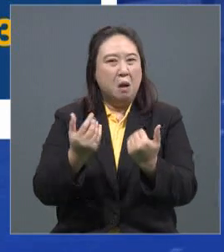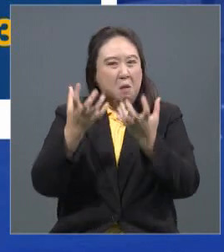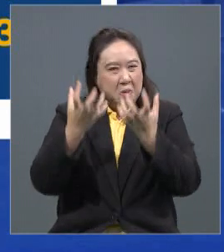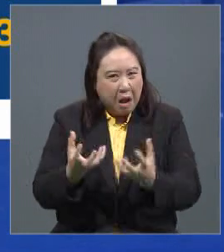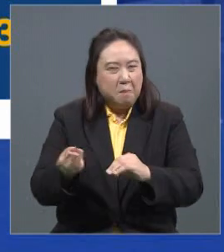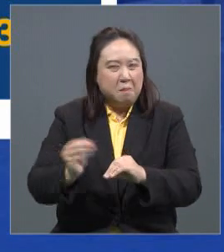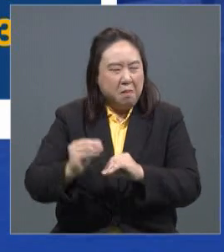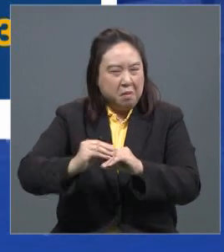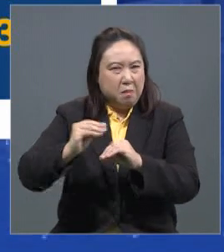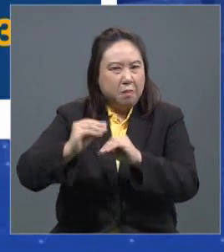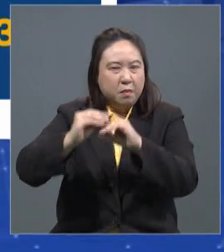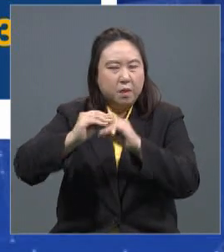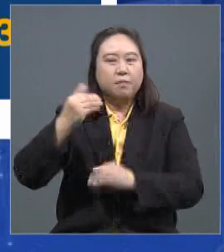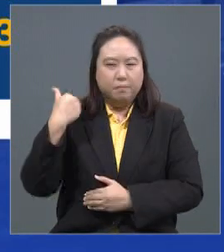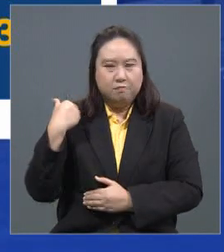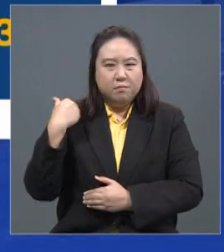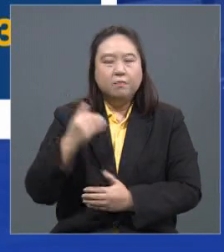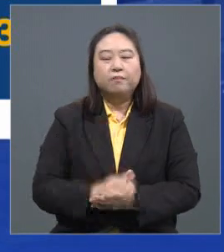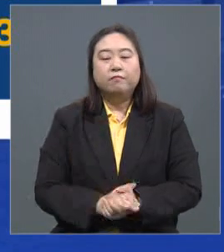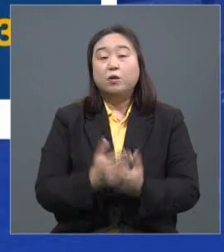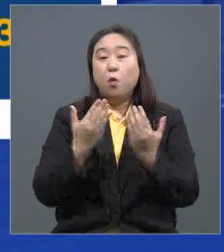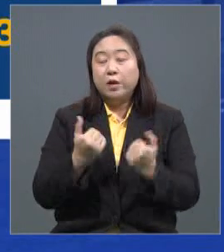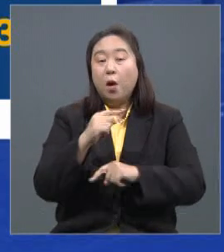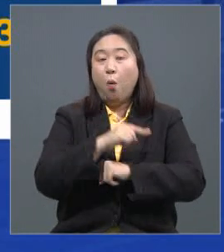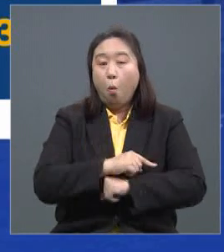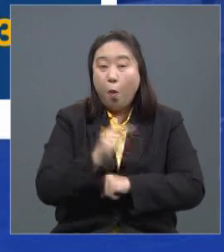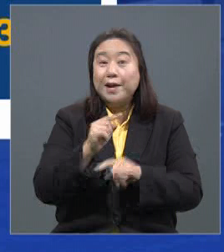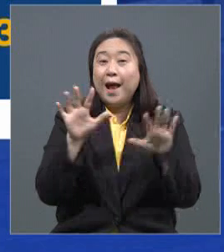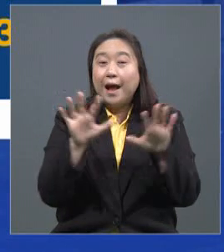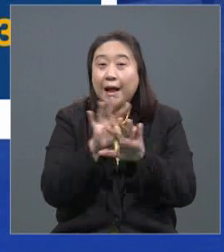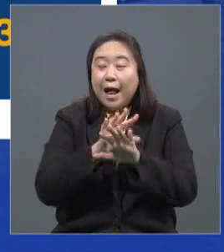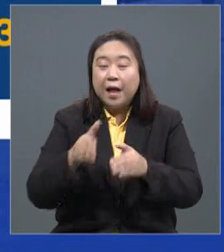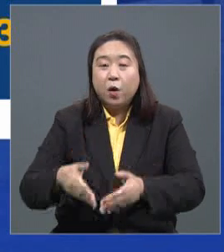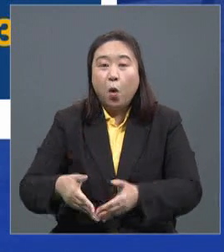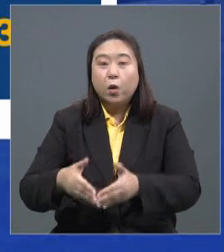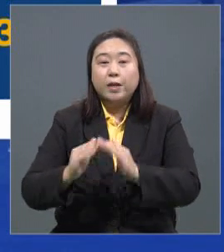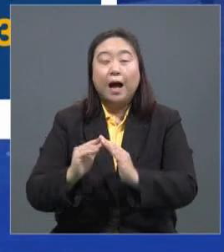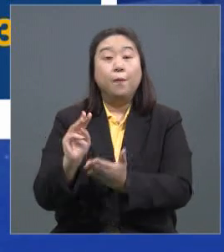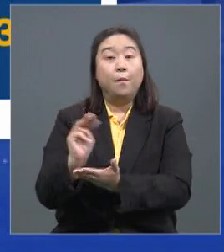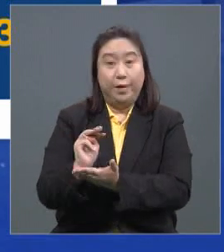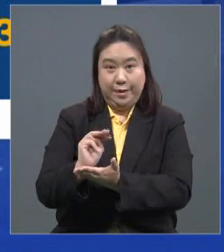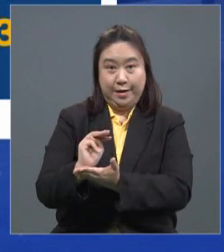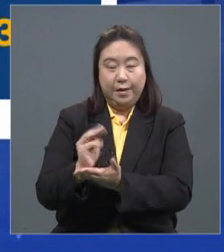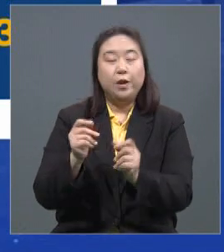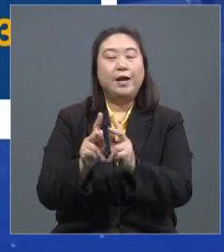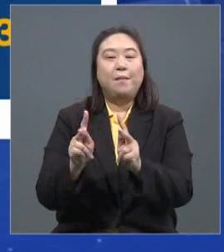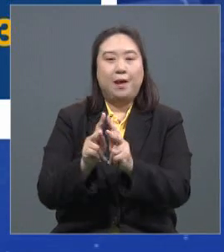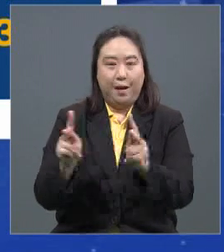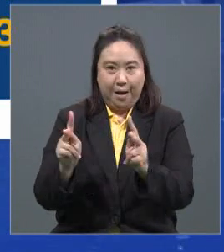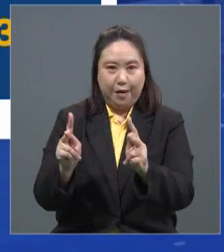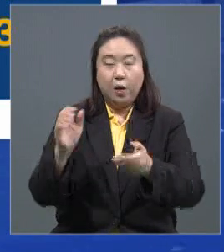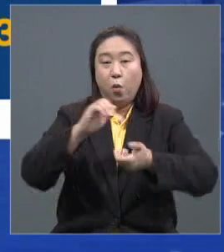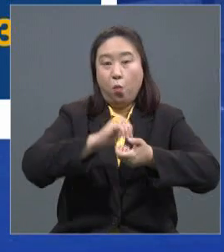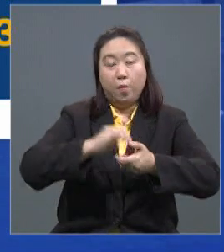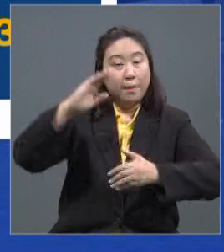แล้วก็ซับซ้อนมากยิ่งขึ้นค่ะในโอกาสวันคล้ายวันก่อตั้งมูลนิธิทางคณะกรรมการบริหารมูลนิธิได้ร่วมกับกอง